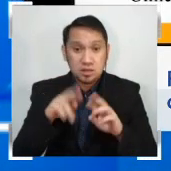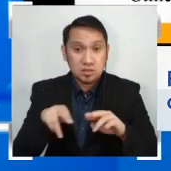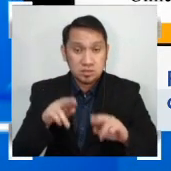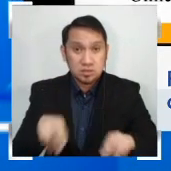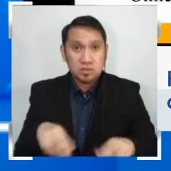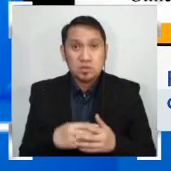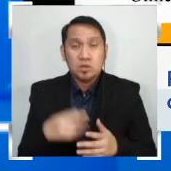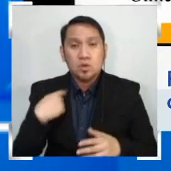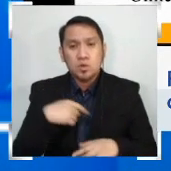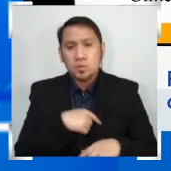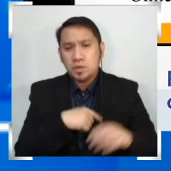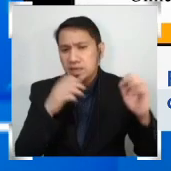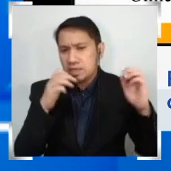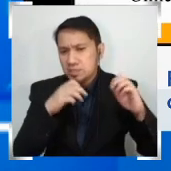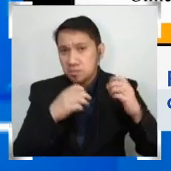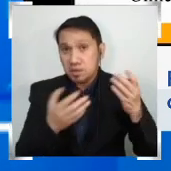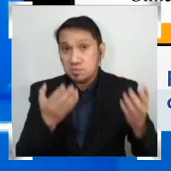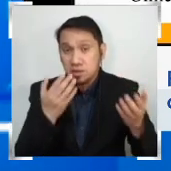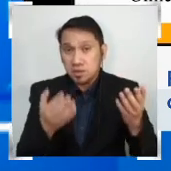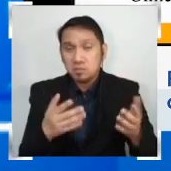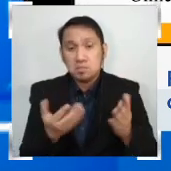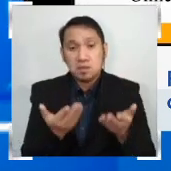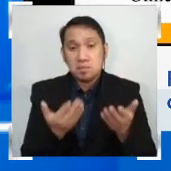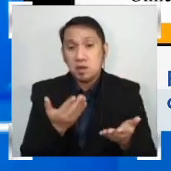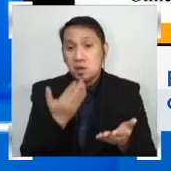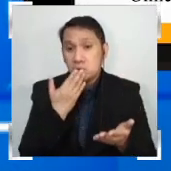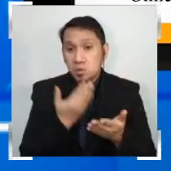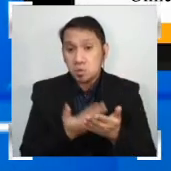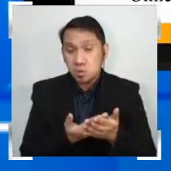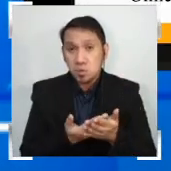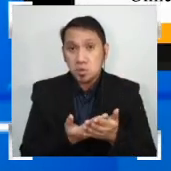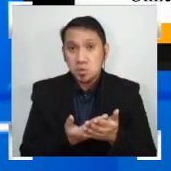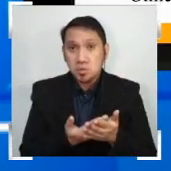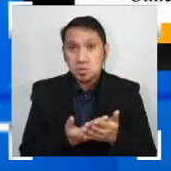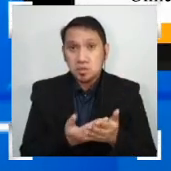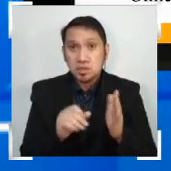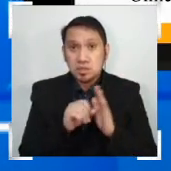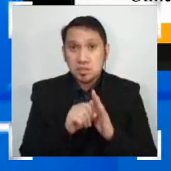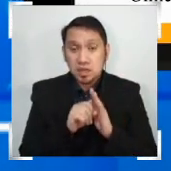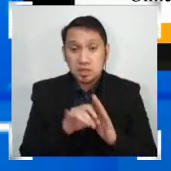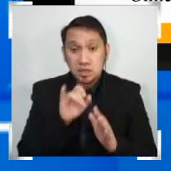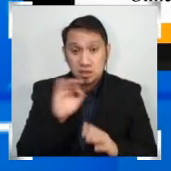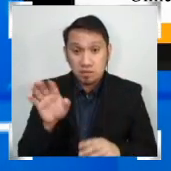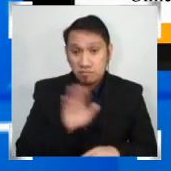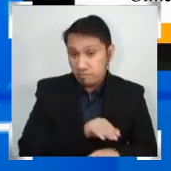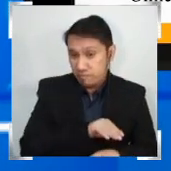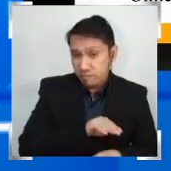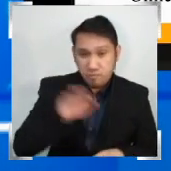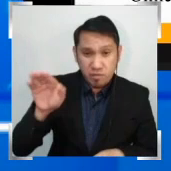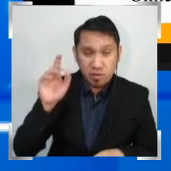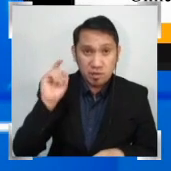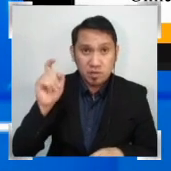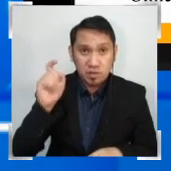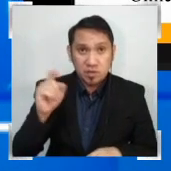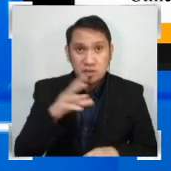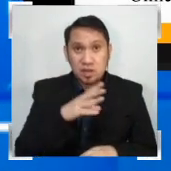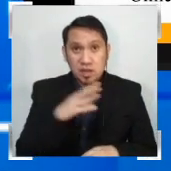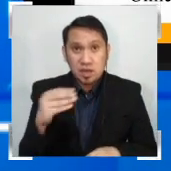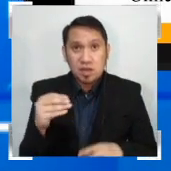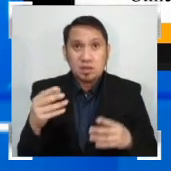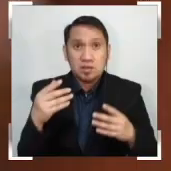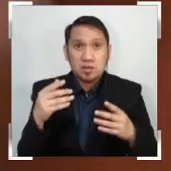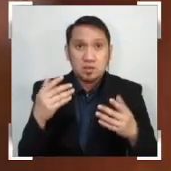but this is a good sign because if it goes up very quickly and it finds all the food it can find, it will also